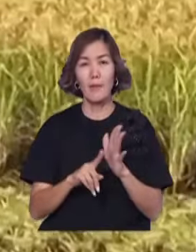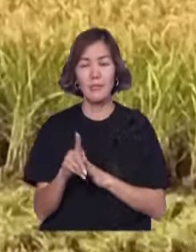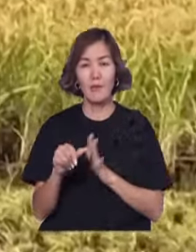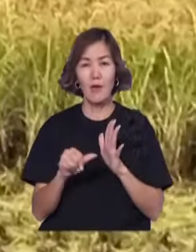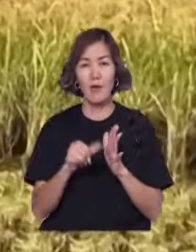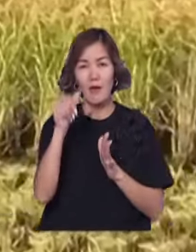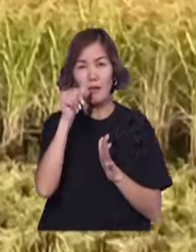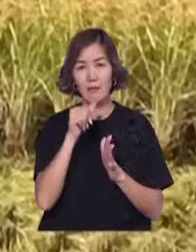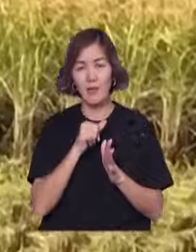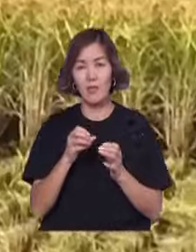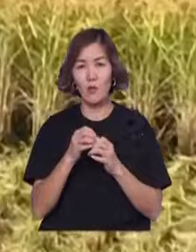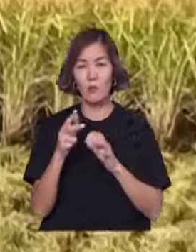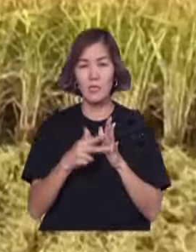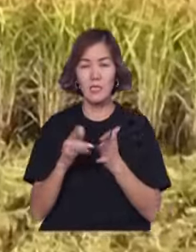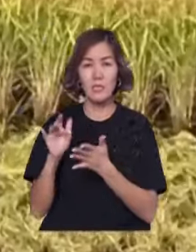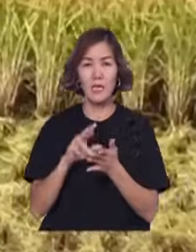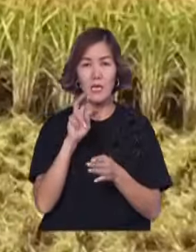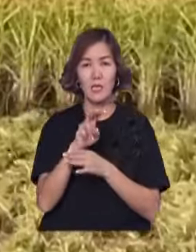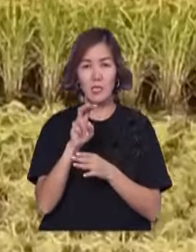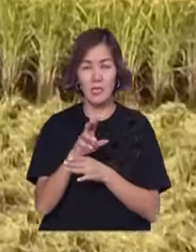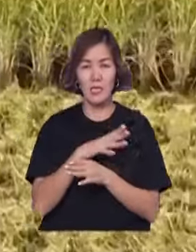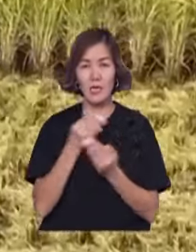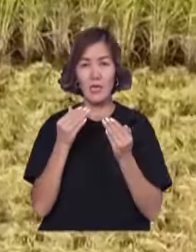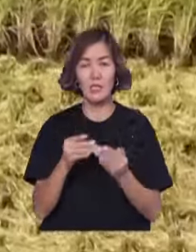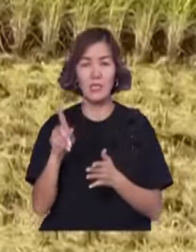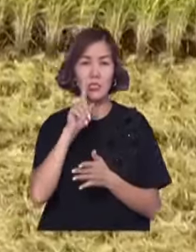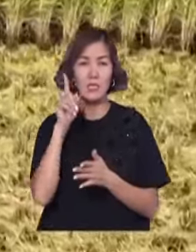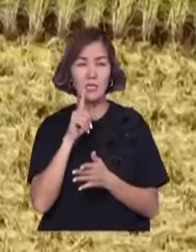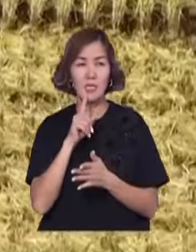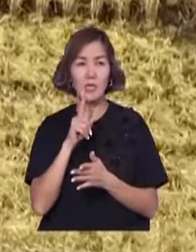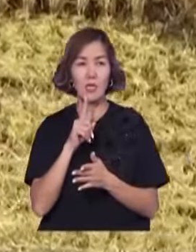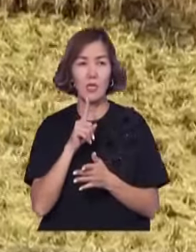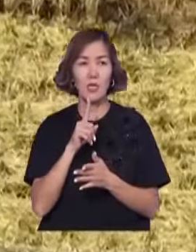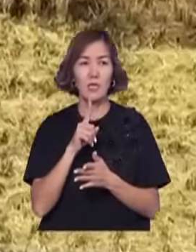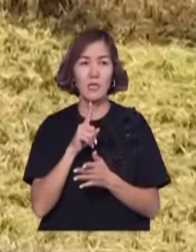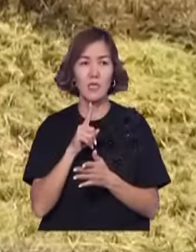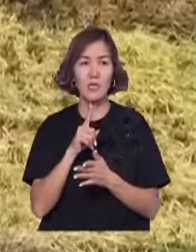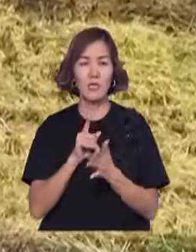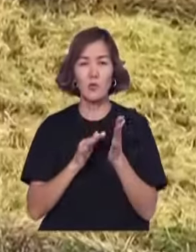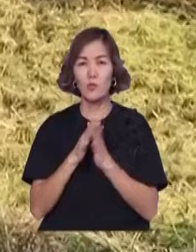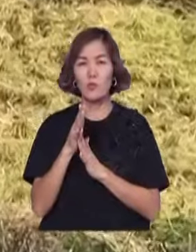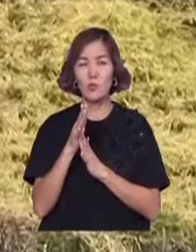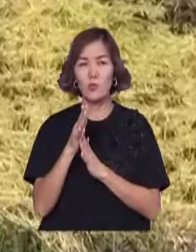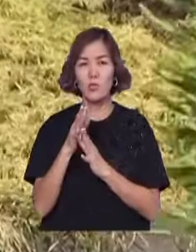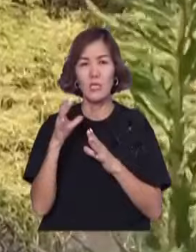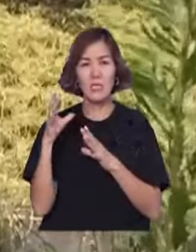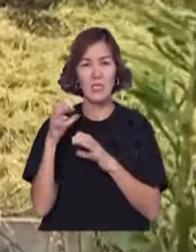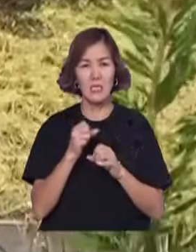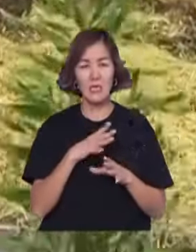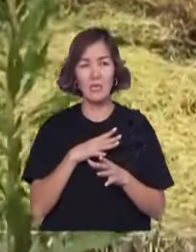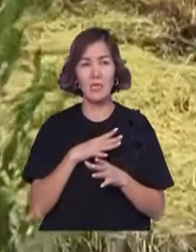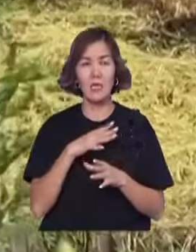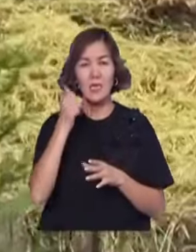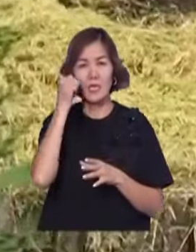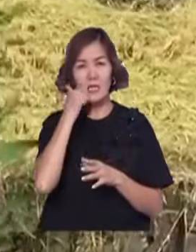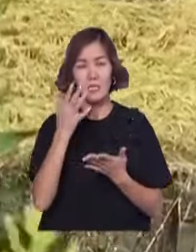мұнда 18 миллион саяхатшы келген. Содан қазір жастар күріш өсірумен көп айналысқысы келмейді. Қарт шаруалардың жасы ұлғайған